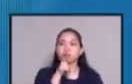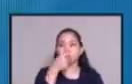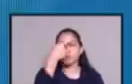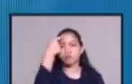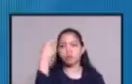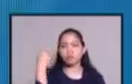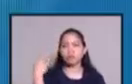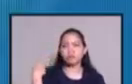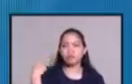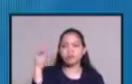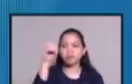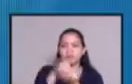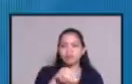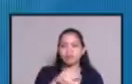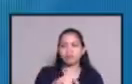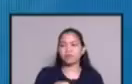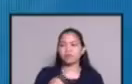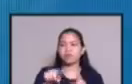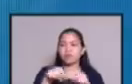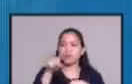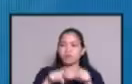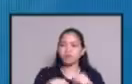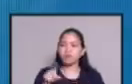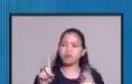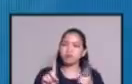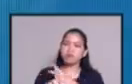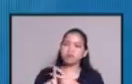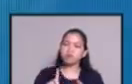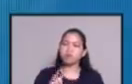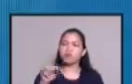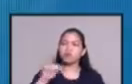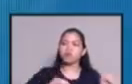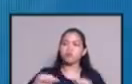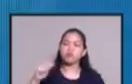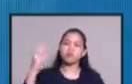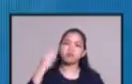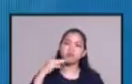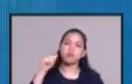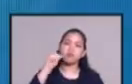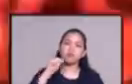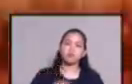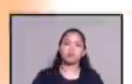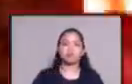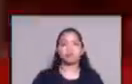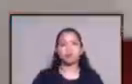may utang sa kanila ang kaibigan ng biktima. Umaksyon si Marlene Alcaide.